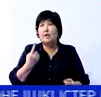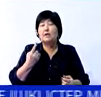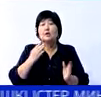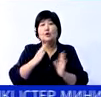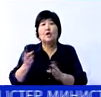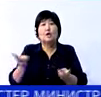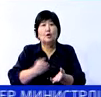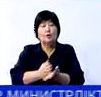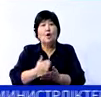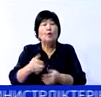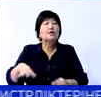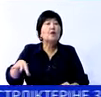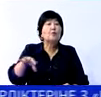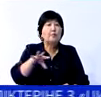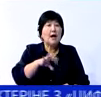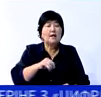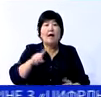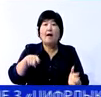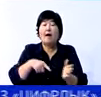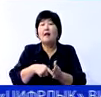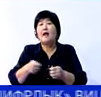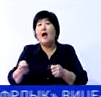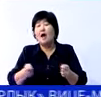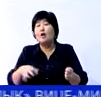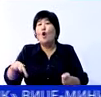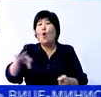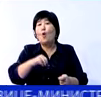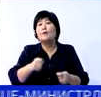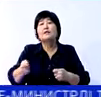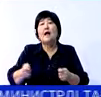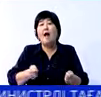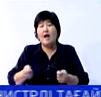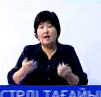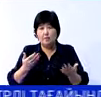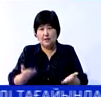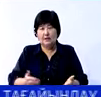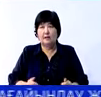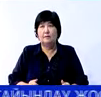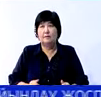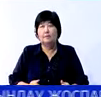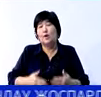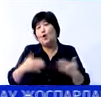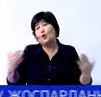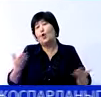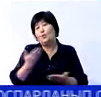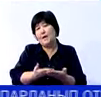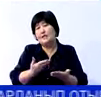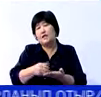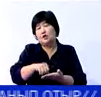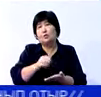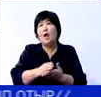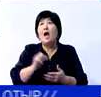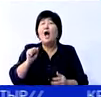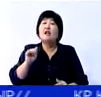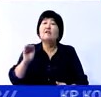болмайды. Оның барлығы қала әкімінің де, облыс әкімінің де бұл үлкен мәселесі болып тұр қазір.